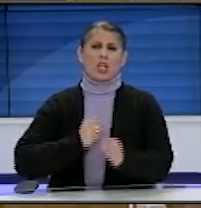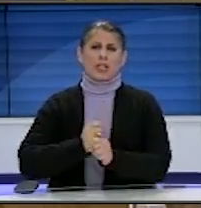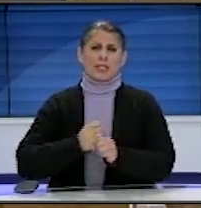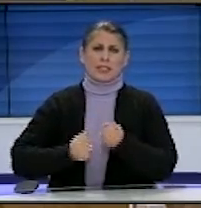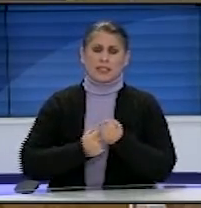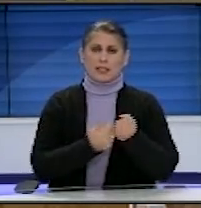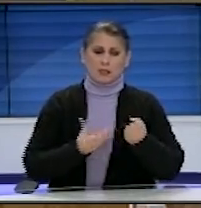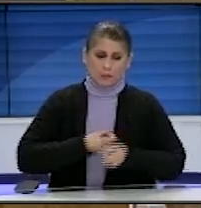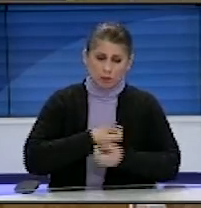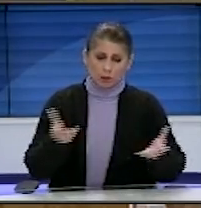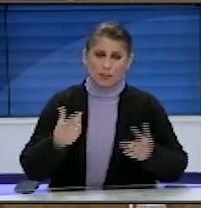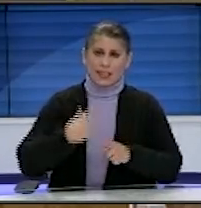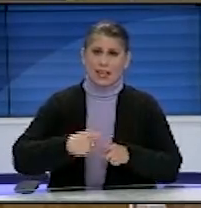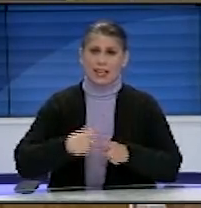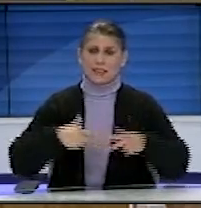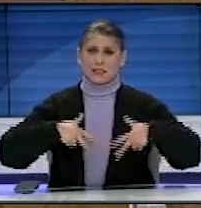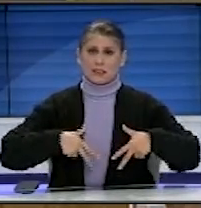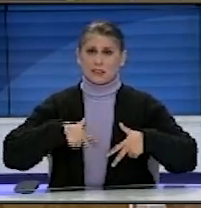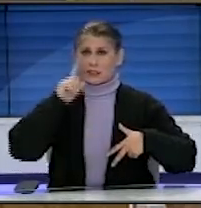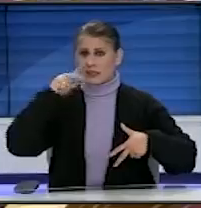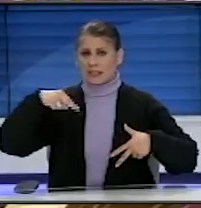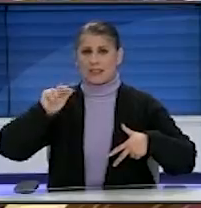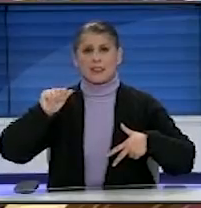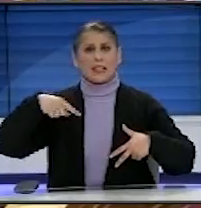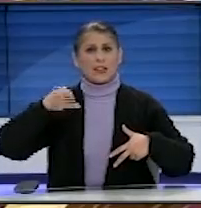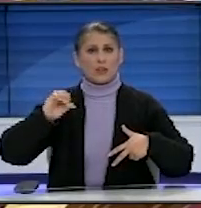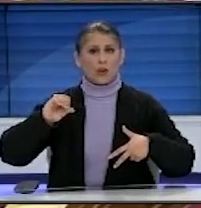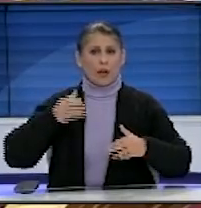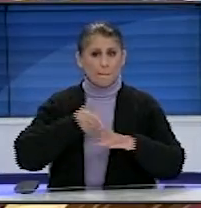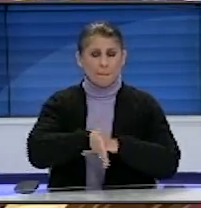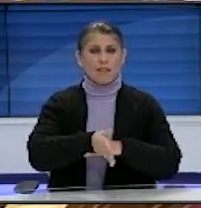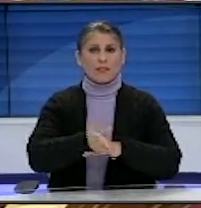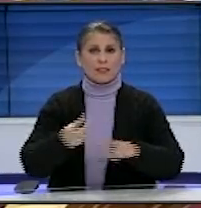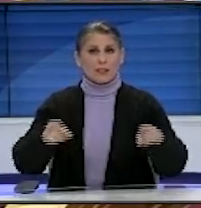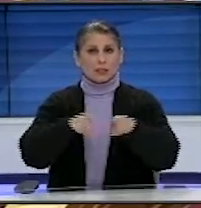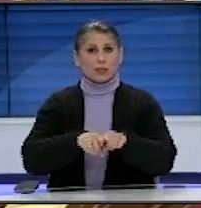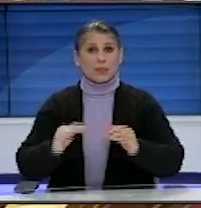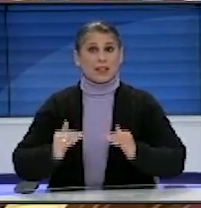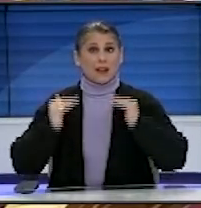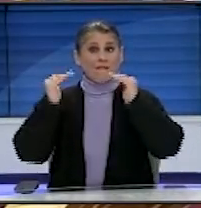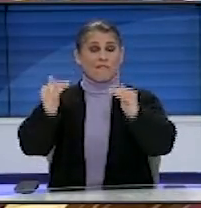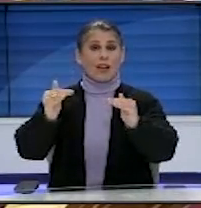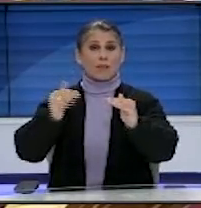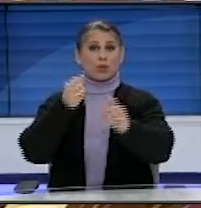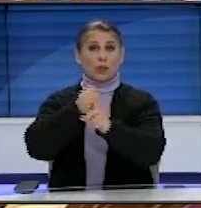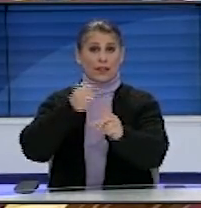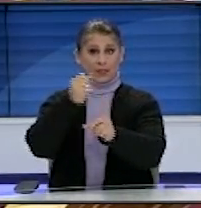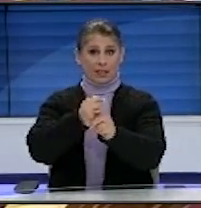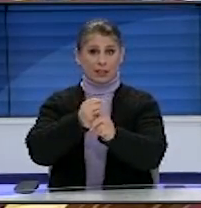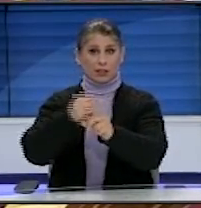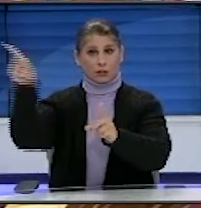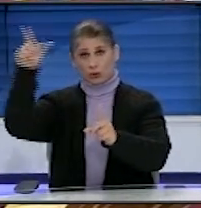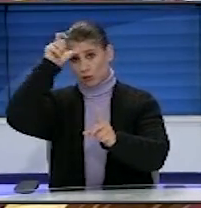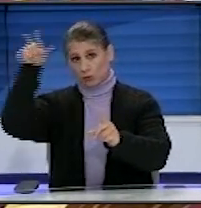έχουν προσφέρει οι ελληνικές κυβερνήσεις στις νατοϊκές επεμβάσεις συνυπάρχει με την αναβάθμιση των διεκδικήσεων